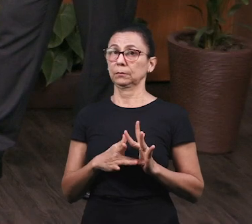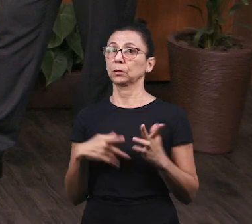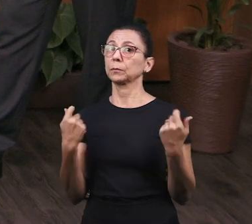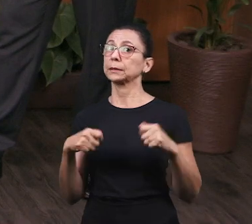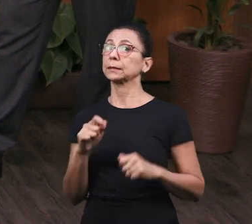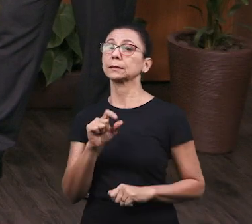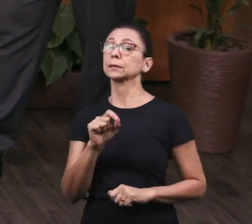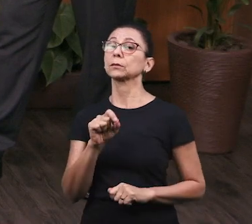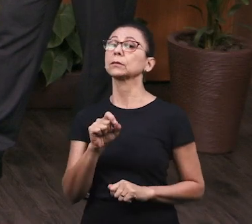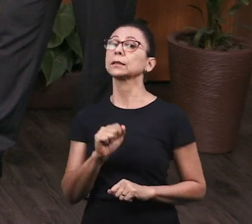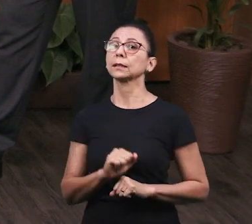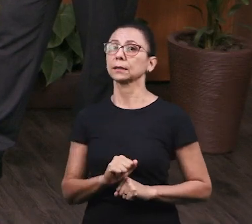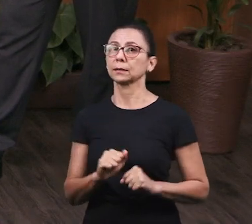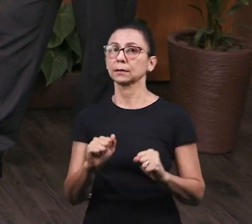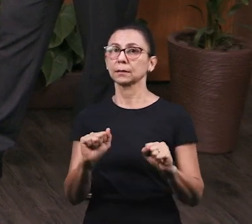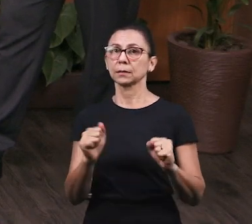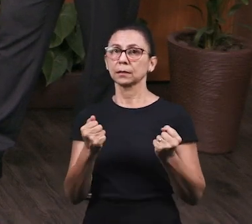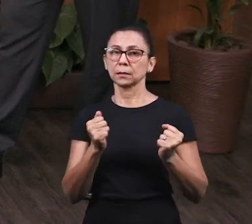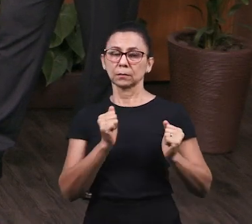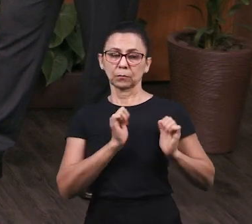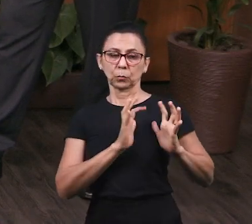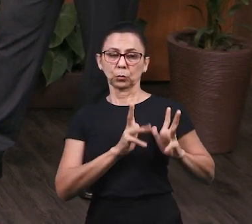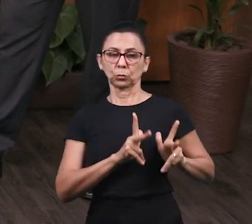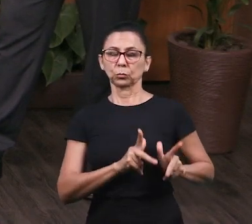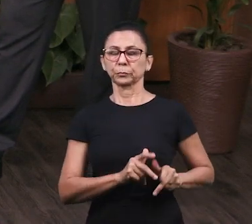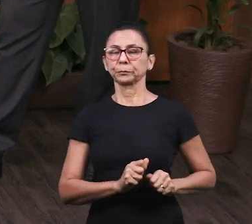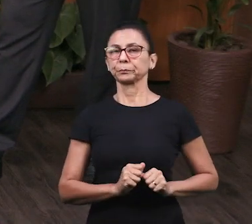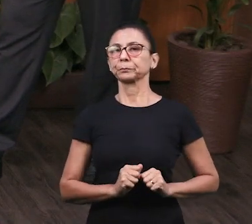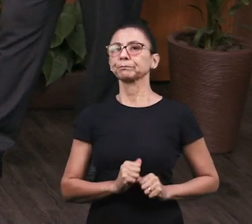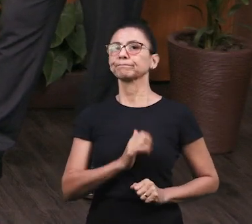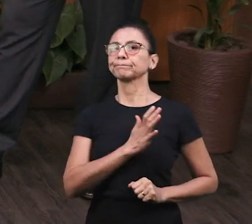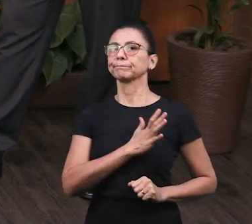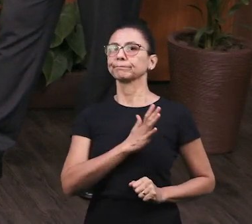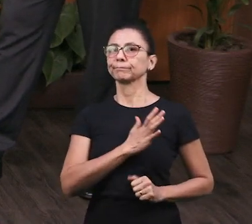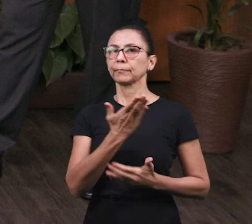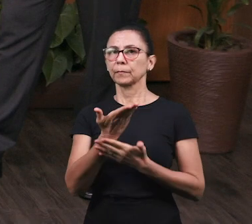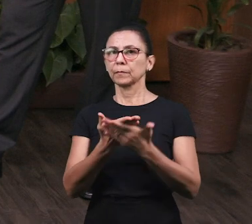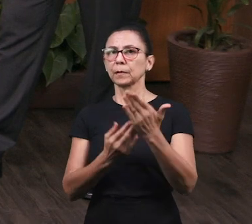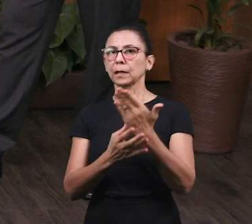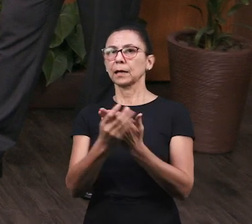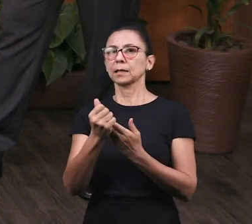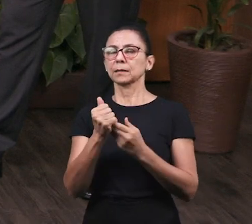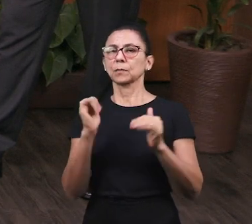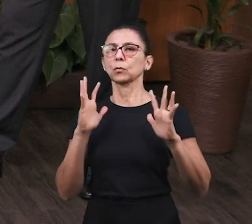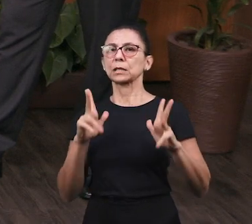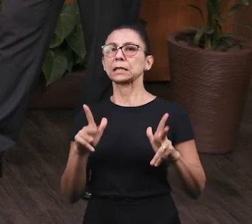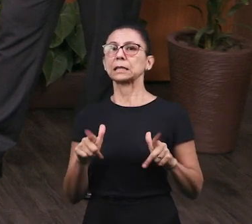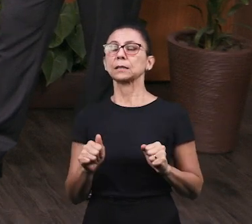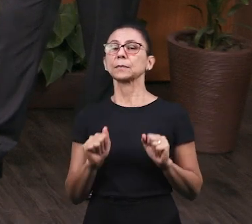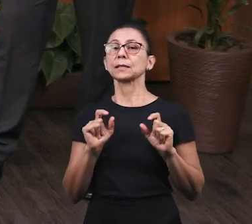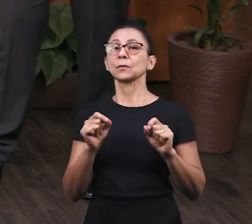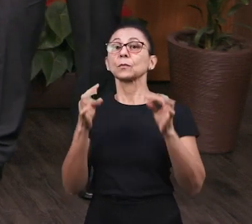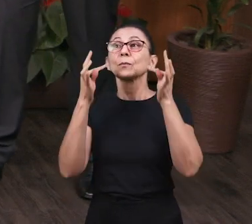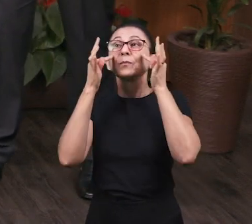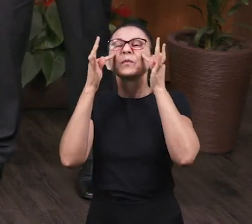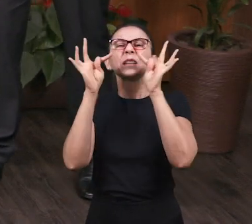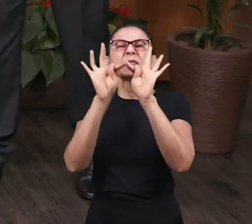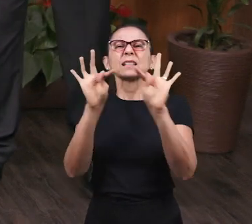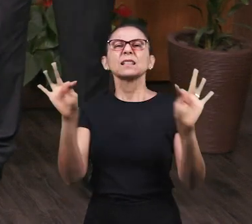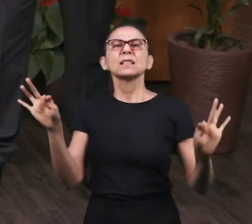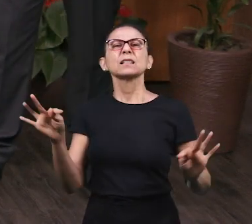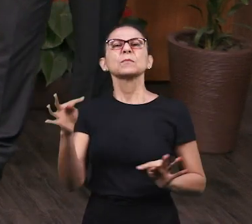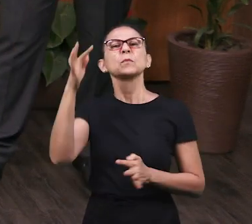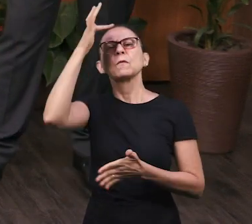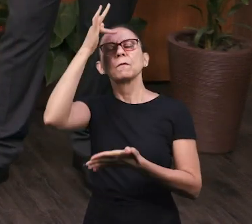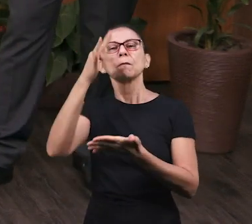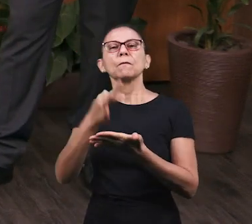prophétise. Un cœur pur, les mains pures, parle d'un témoignage d'une véritable foi en Jésus. Pas